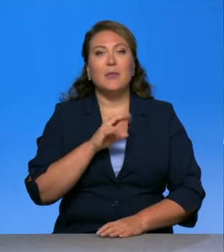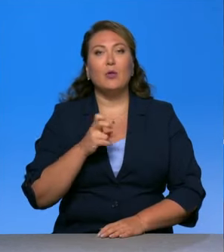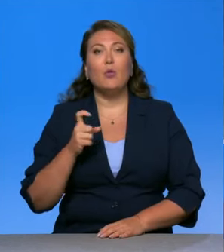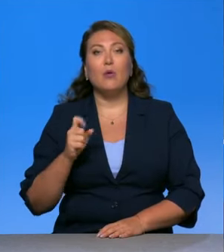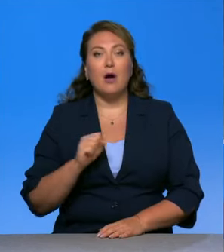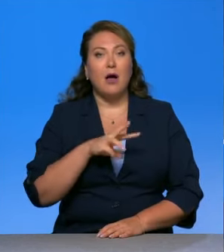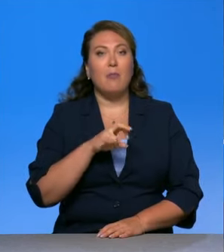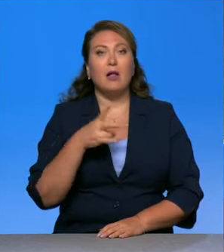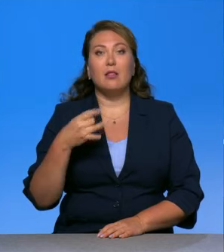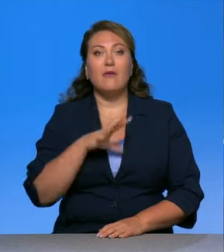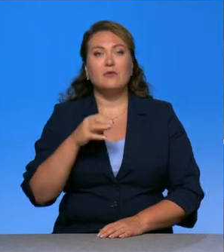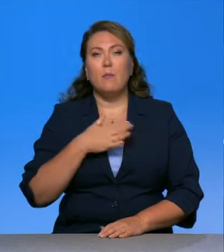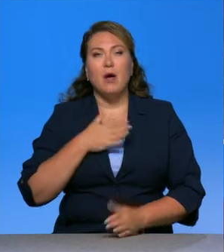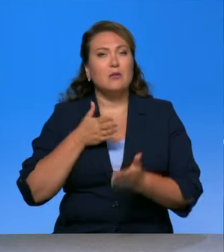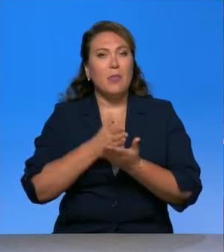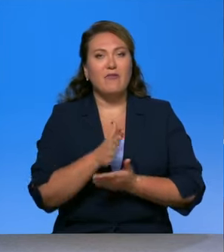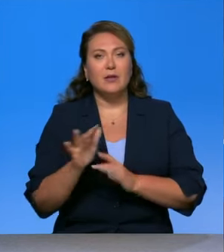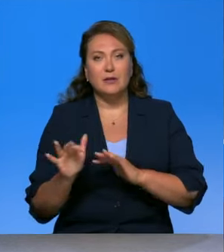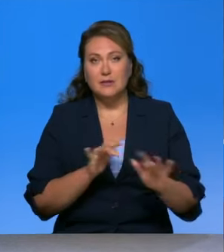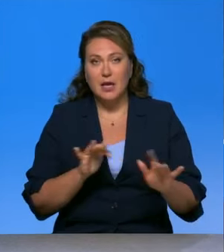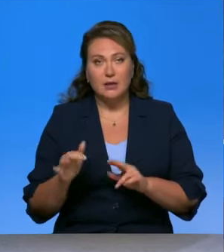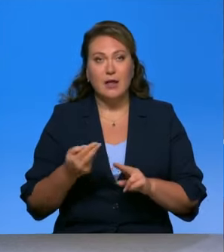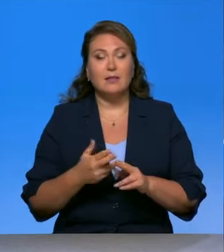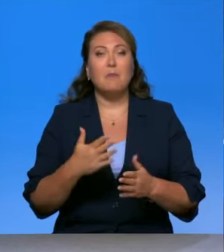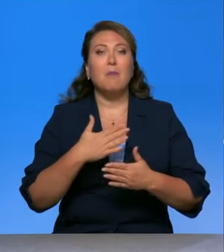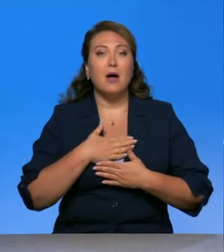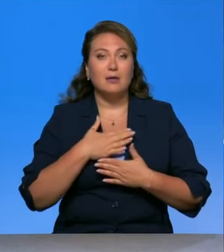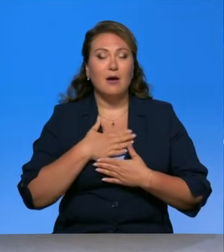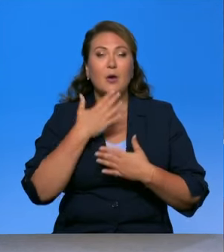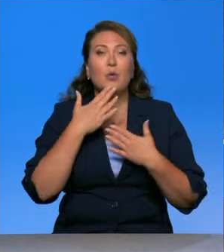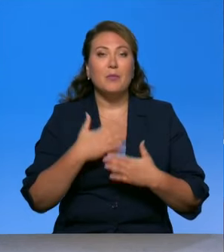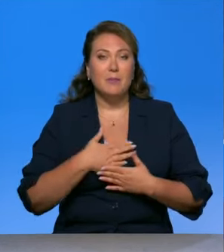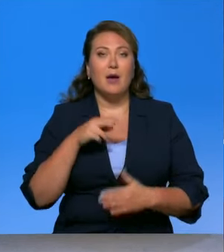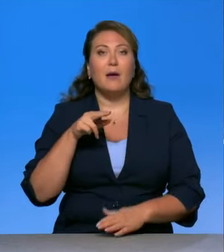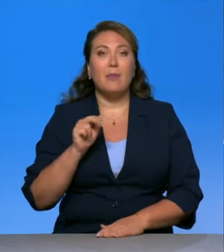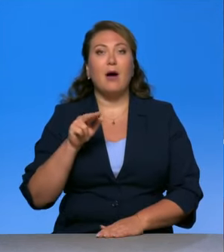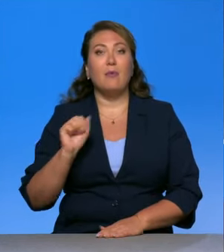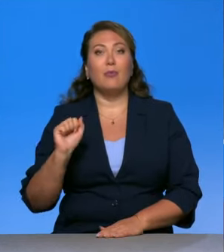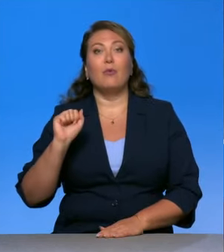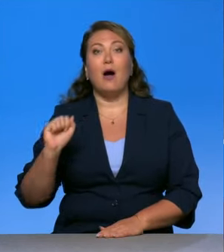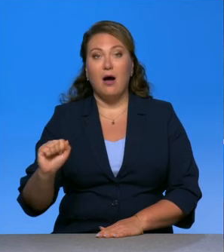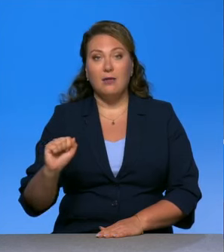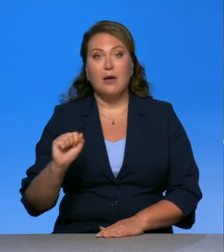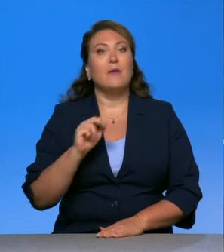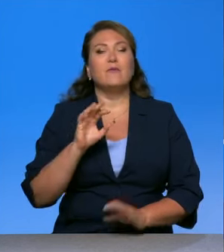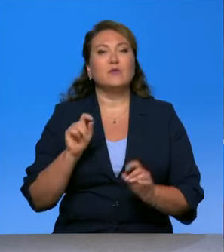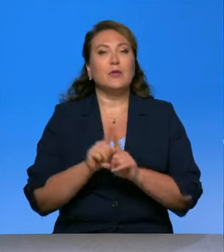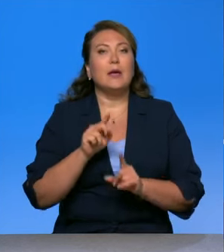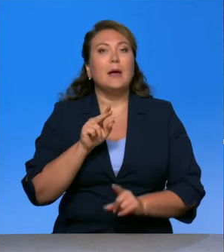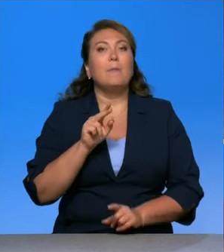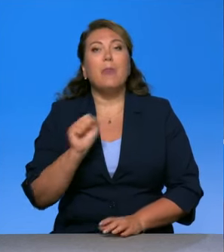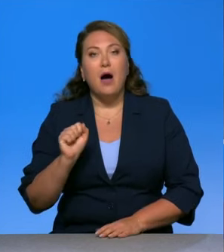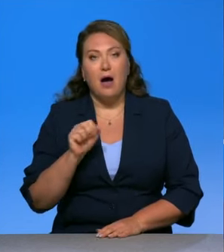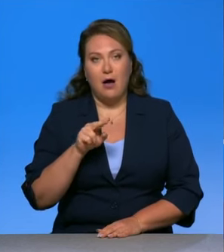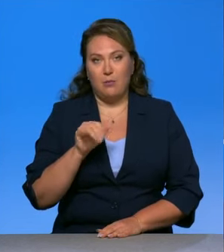мое направление деятельности – это моя любимая Папуасия, уж извините, я так скажу, все-таки Папуа-Новая Гвинея. И